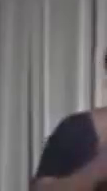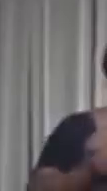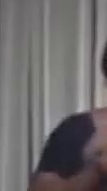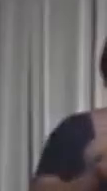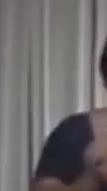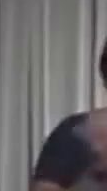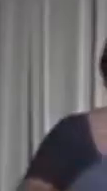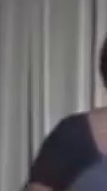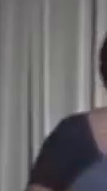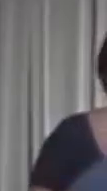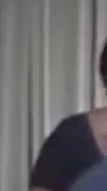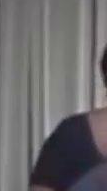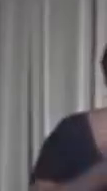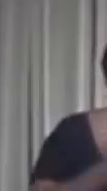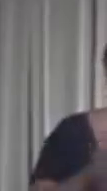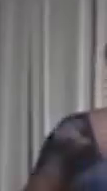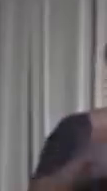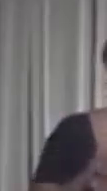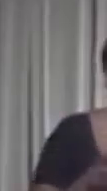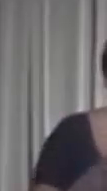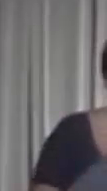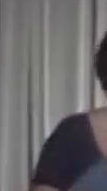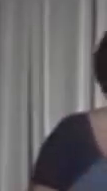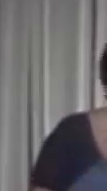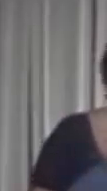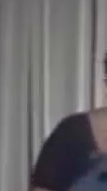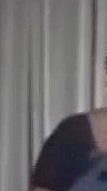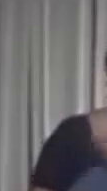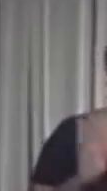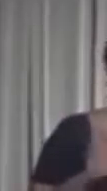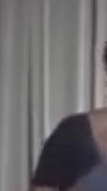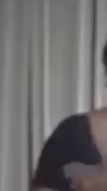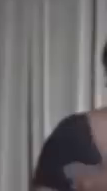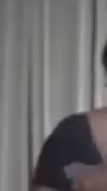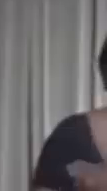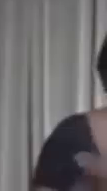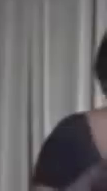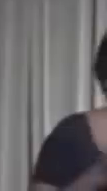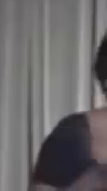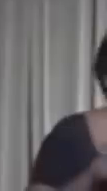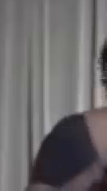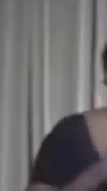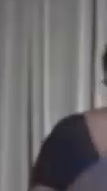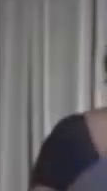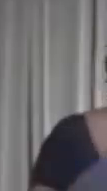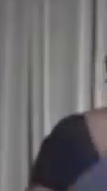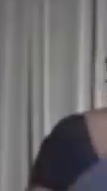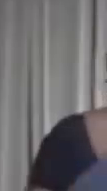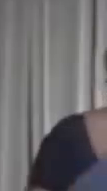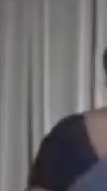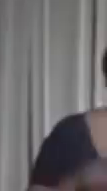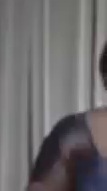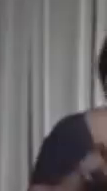சட்டத்துடைய செயற்குழுடைய தலைவராக நியமித்ததனுடைய அர்த்தம் என்ன என்று நாங்கள் கேட்கிறோம். இந்த உலகத்திலே உள்ள 2 பில்லியன் முஸ்லிம்களும்